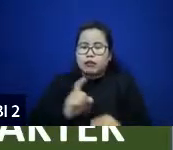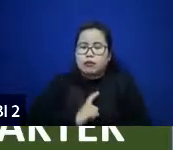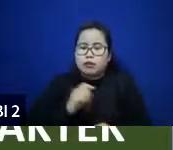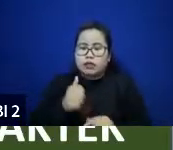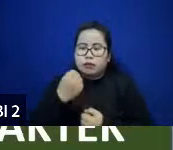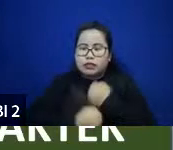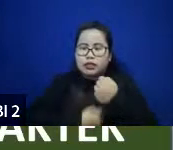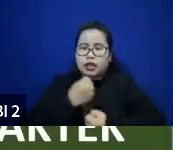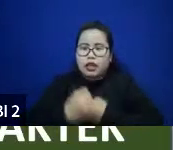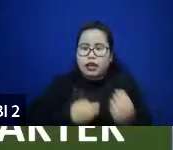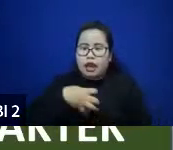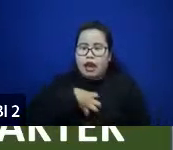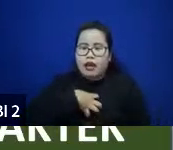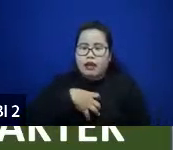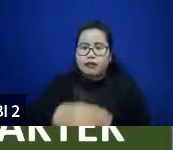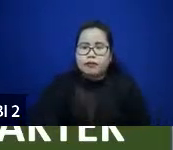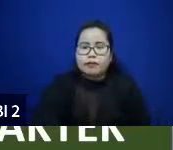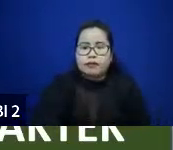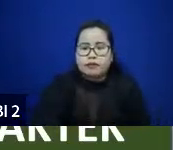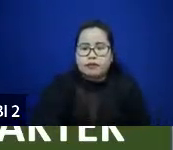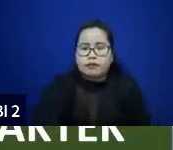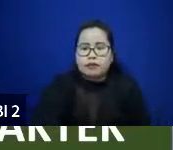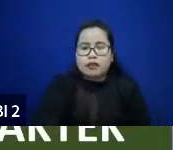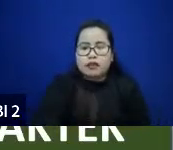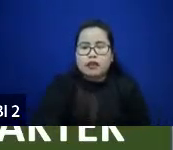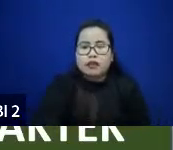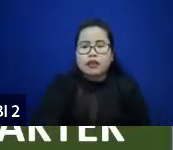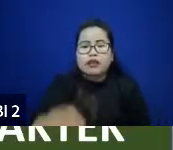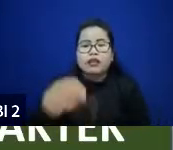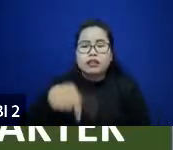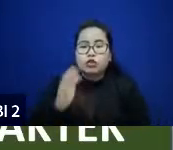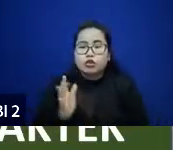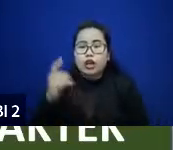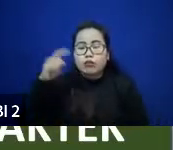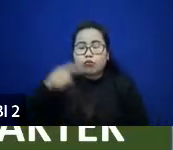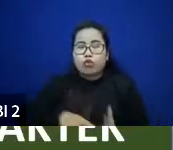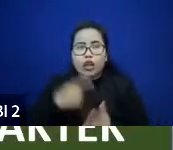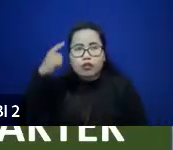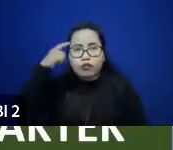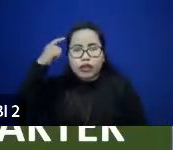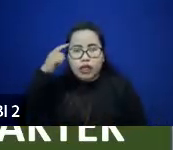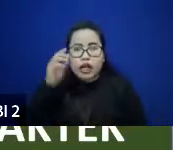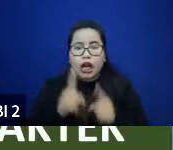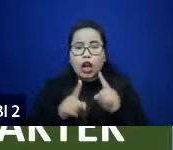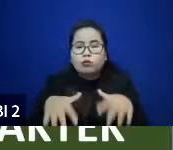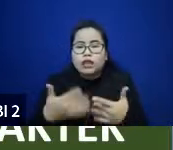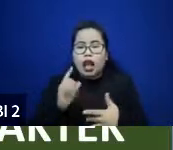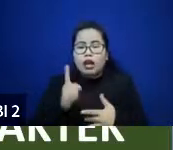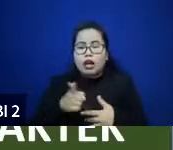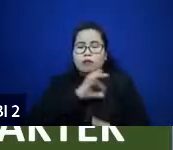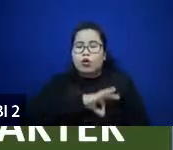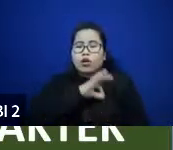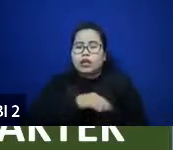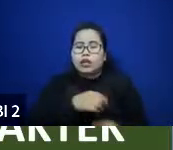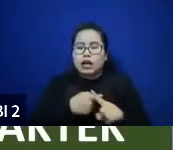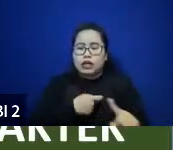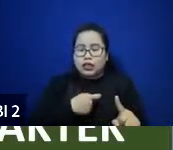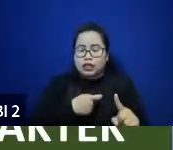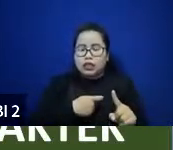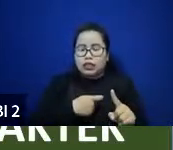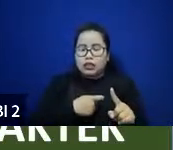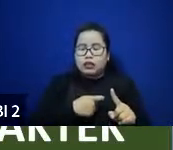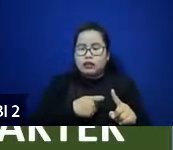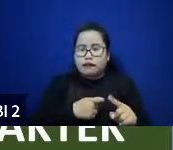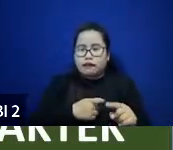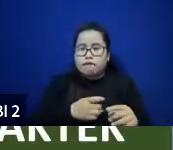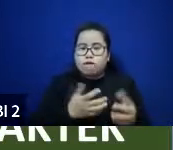hak-haknya nah ini berarti sudah mulai harus dipikirkan kira-kira kalau misalnya ada pengguna dari platform gitu ya atau